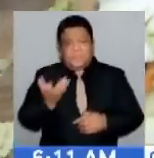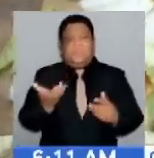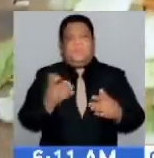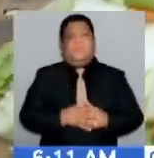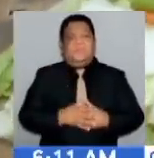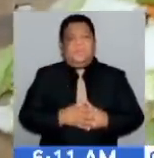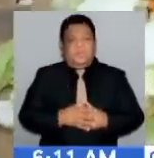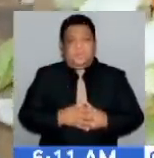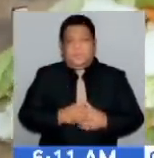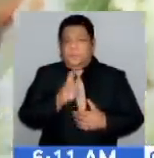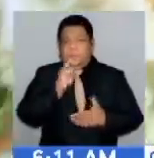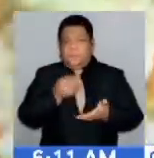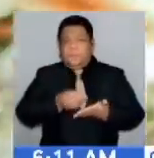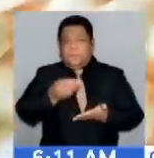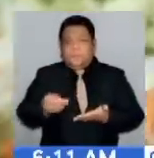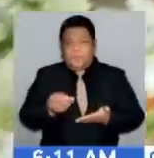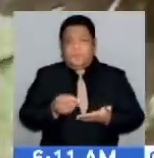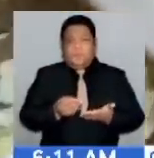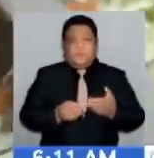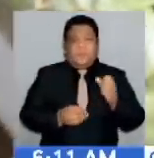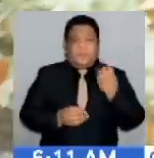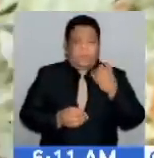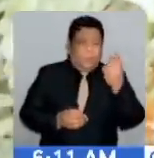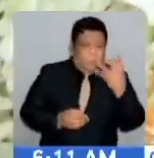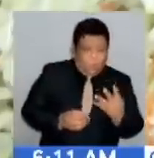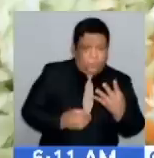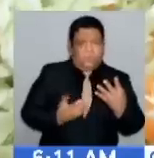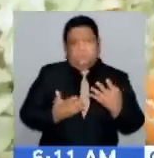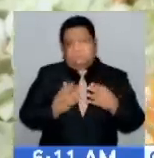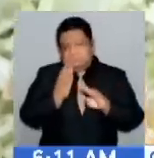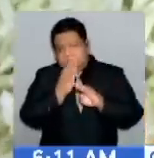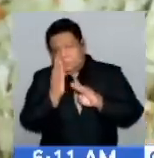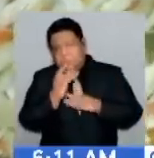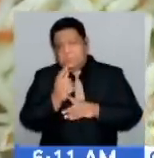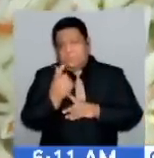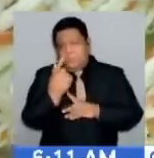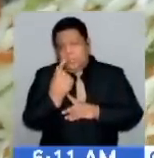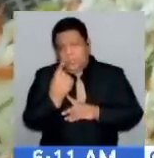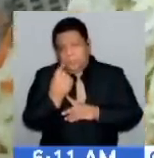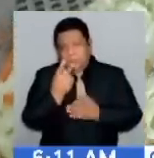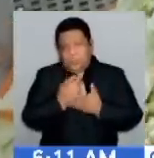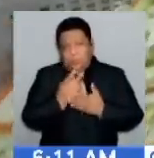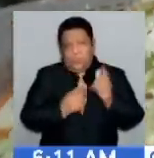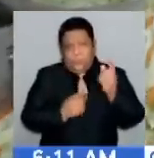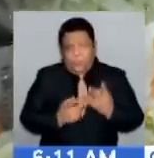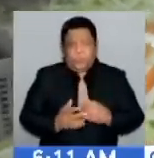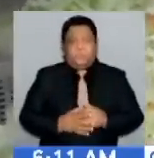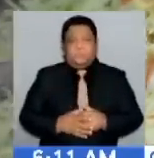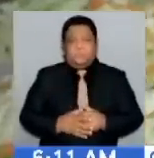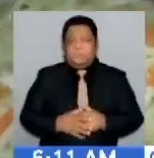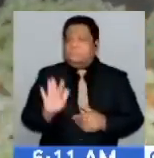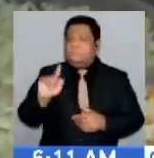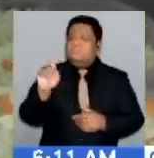mabibili nyo dito ng mula 1/4. Ilang guhit? 21/4. Ay, alam nga natin doon sa nagtitinda, manong, mahalo ang gulay